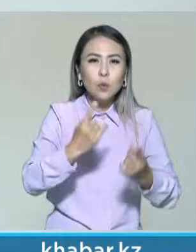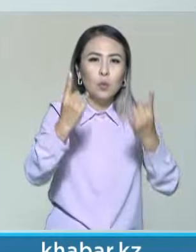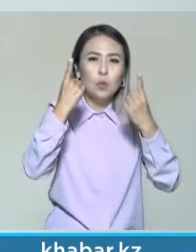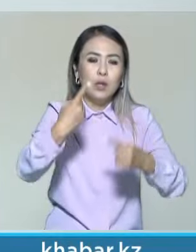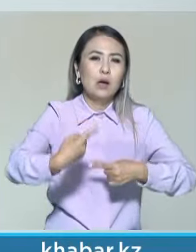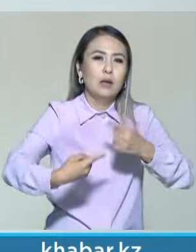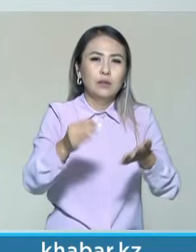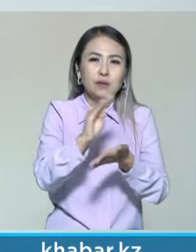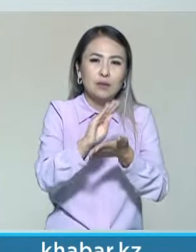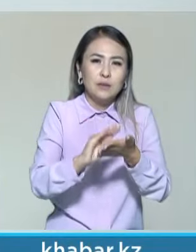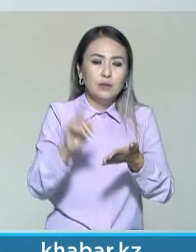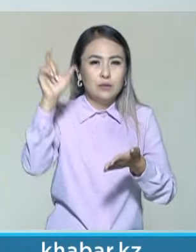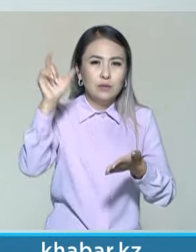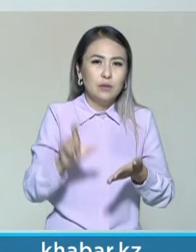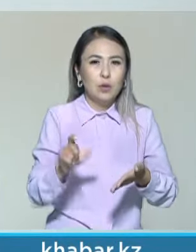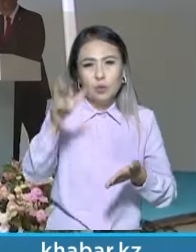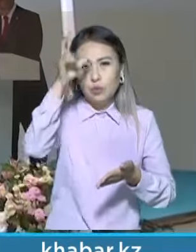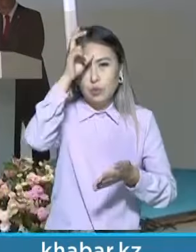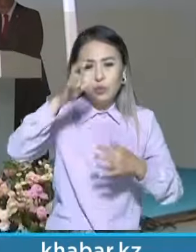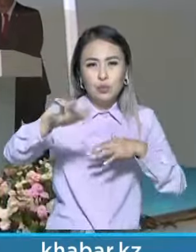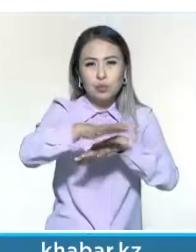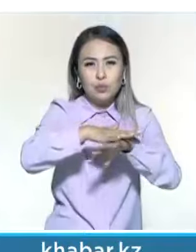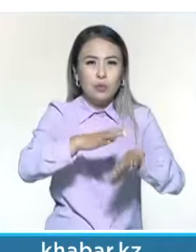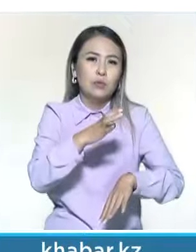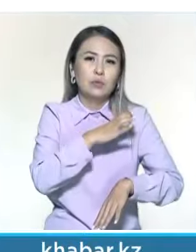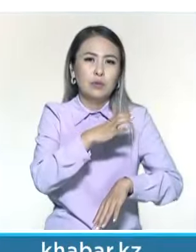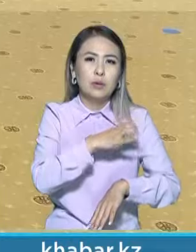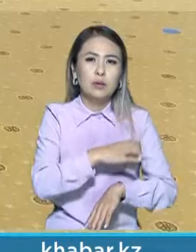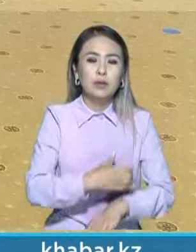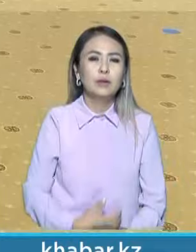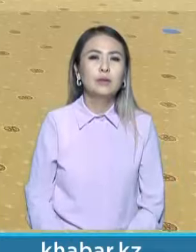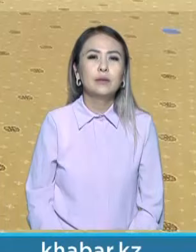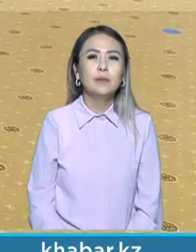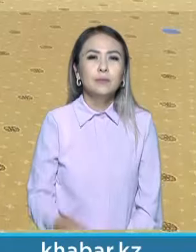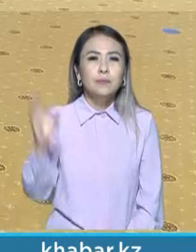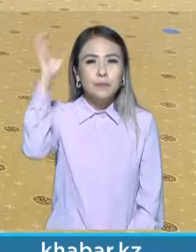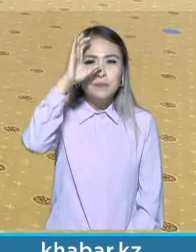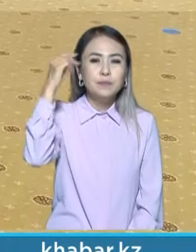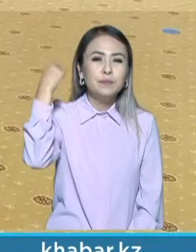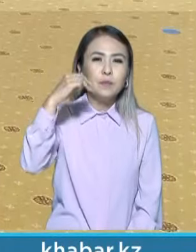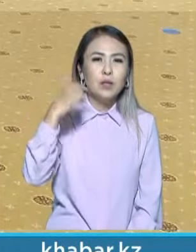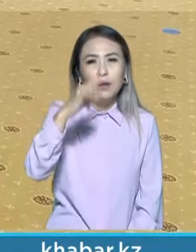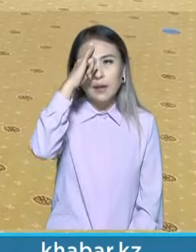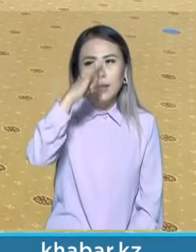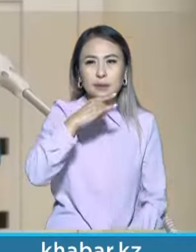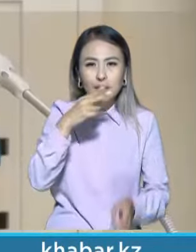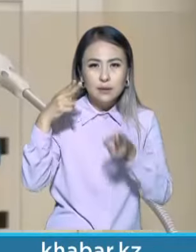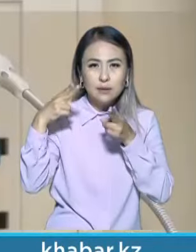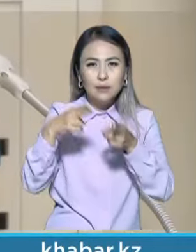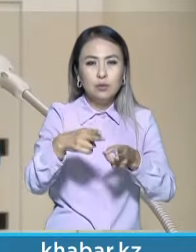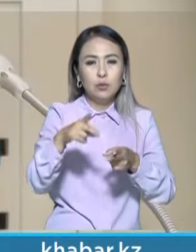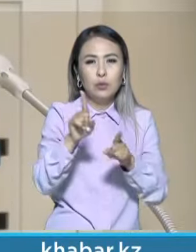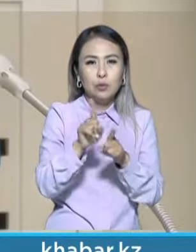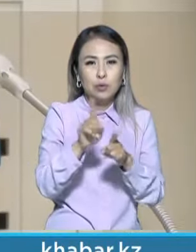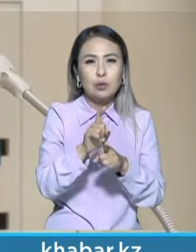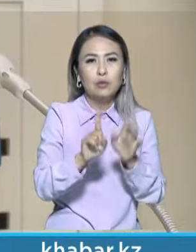мұрасын күллі түркі жұртының рухани қазынасы деп санаймыз. Өзбекстан президентінің Қазақстанға жасаған мемлекеттік сапары жемісті